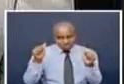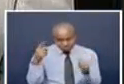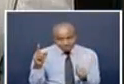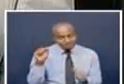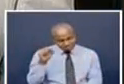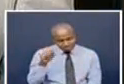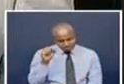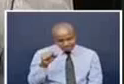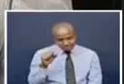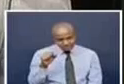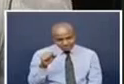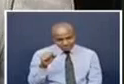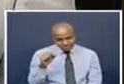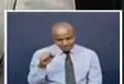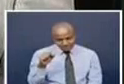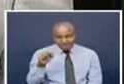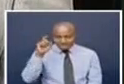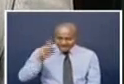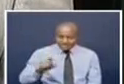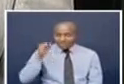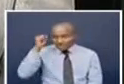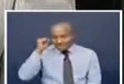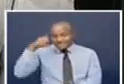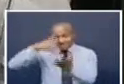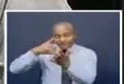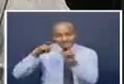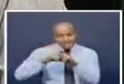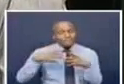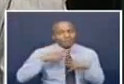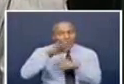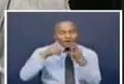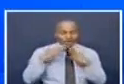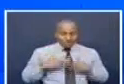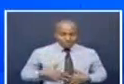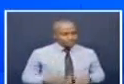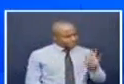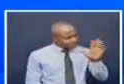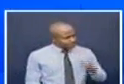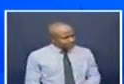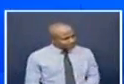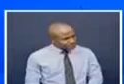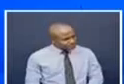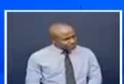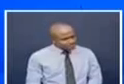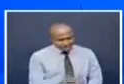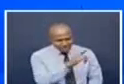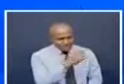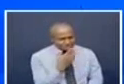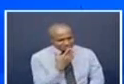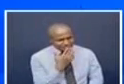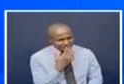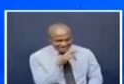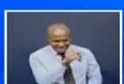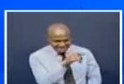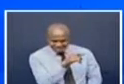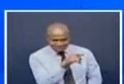Zote uwakilishi wa kisiasa wa kitaifa pia. Na pengine tu mwisho, huoni kama ni hatua hii